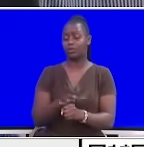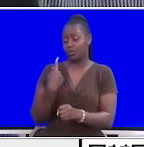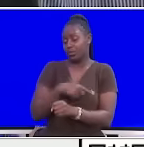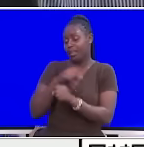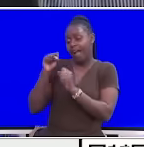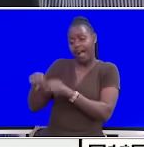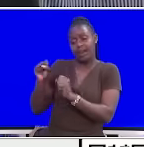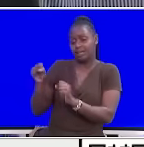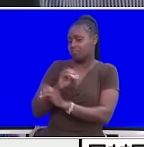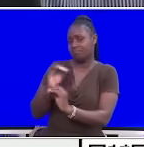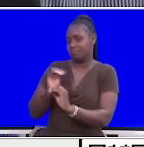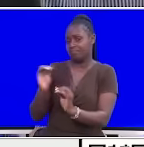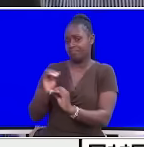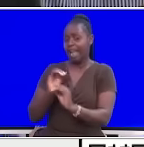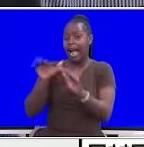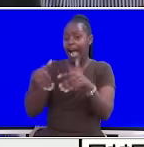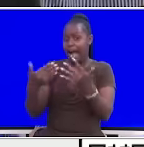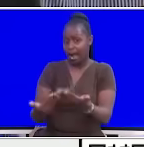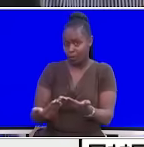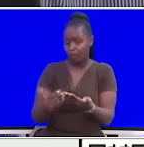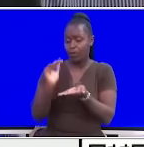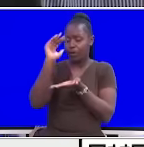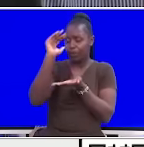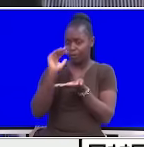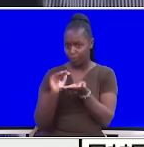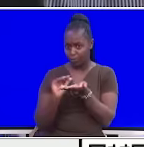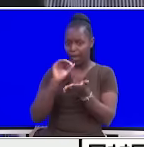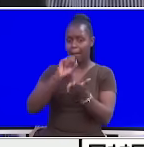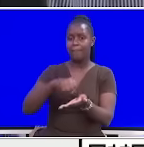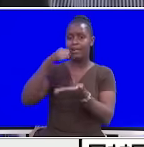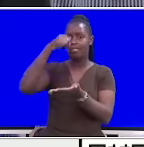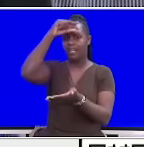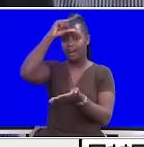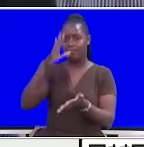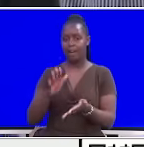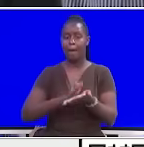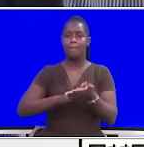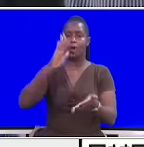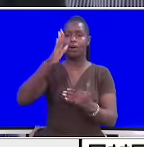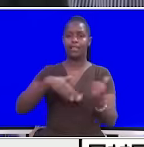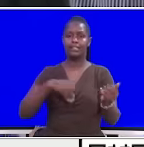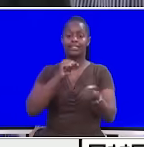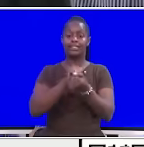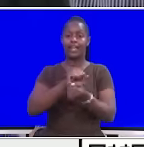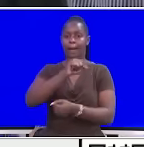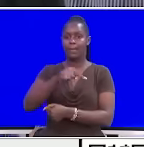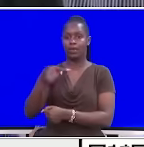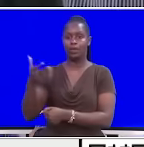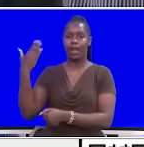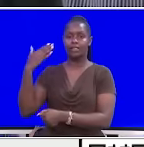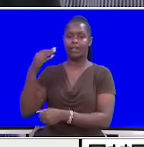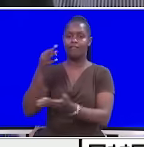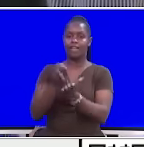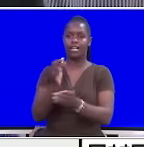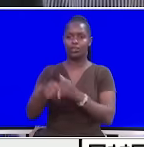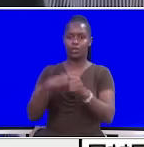sana, kama vile kutoa pesa kwa ofisi ya gavana ambayo ilikuwa zaidi ya milioni 10 last financial year. Wamebakisha 3